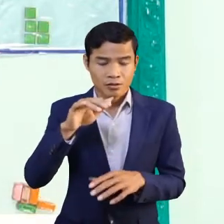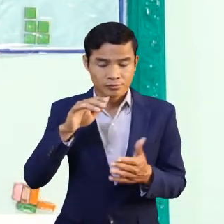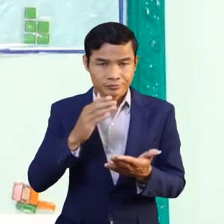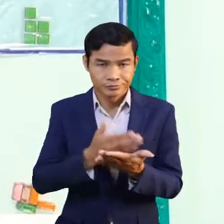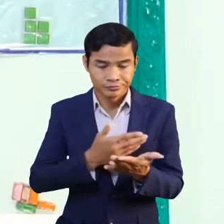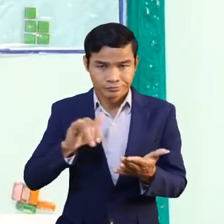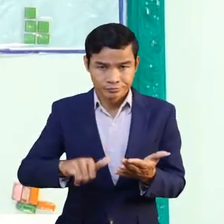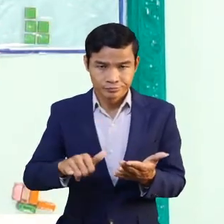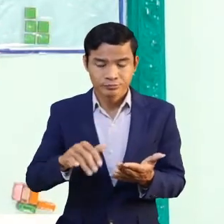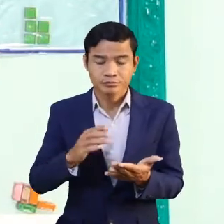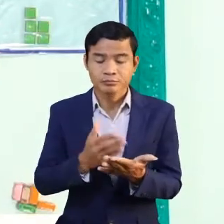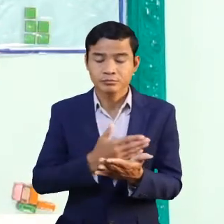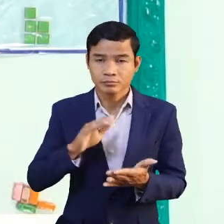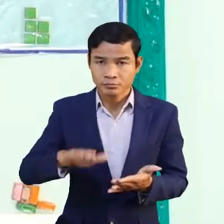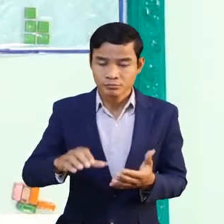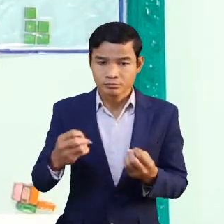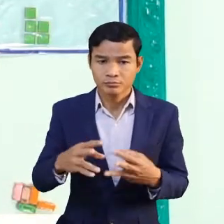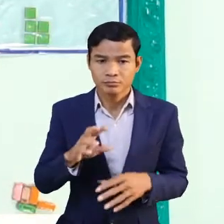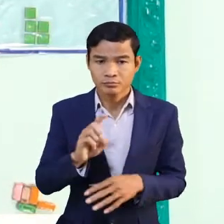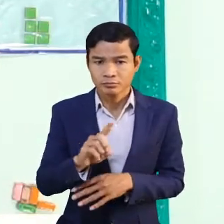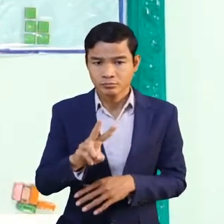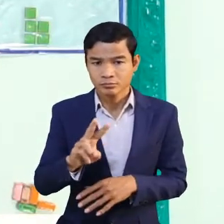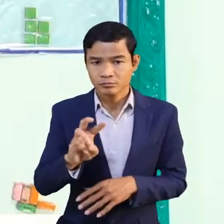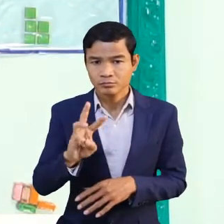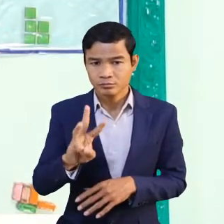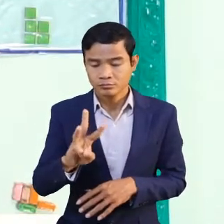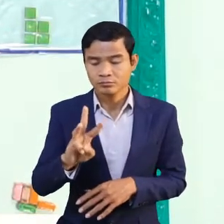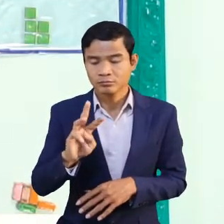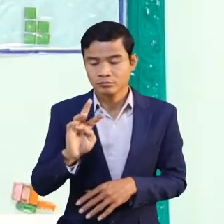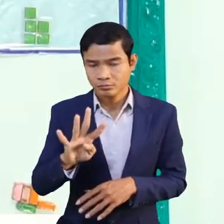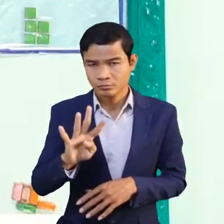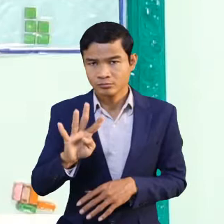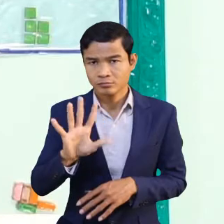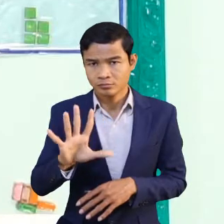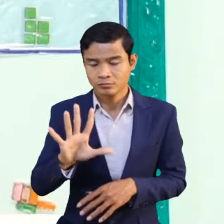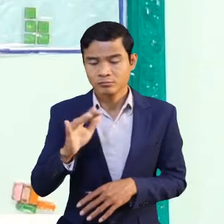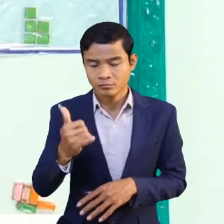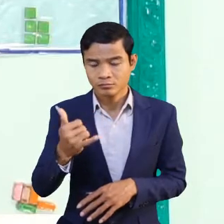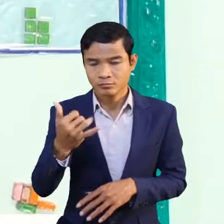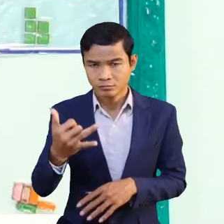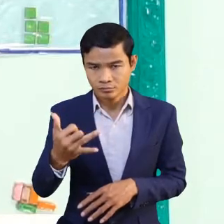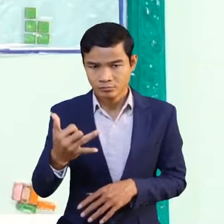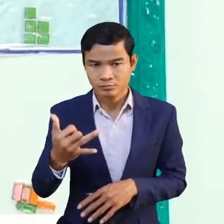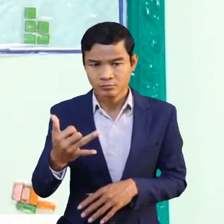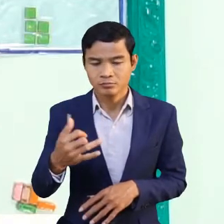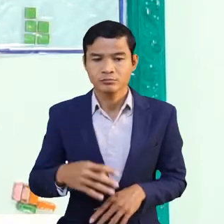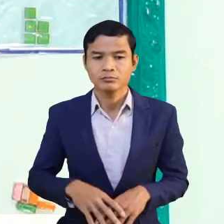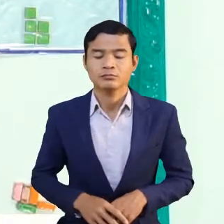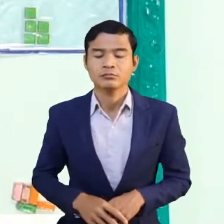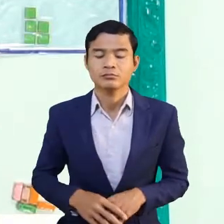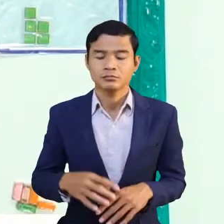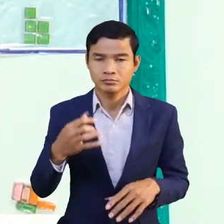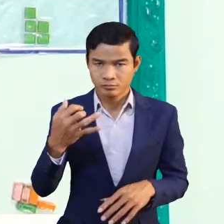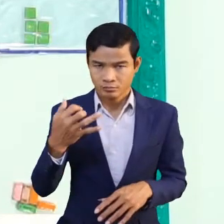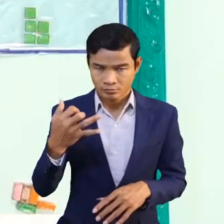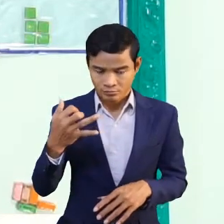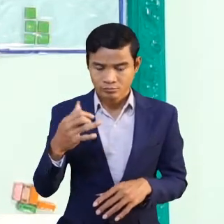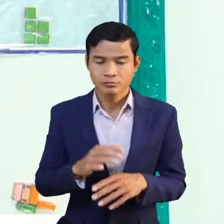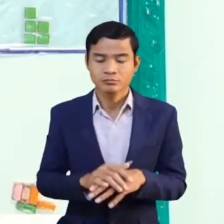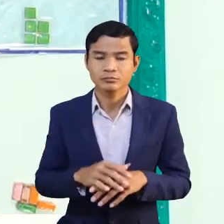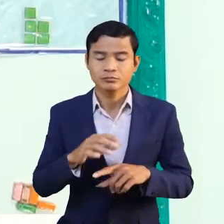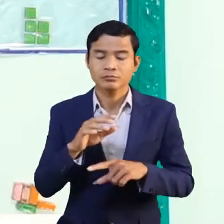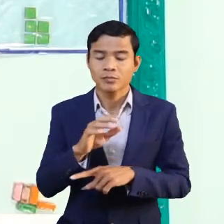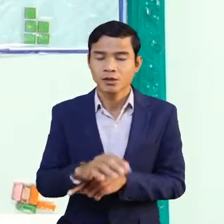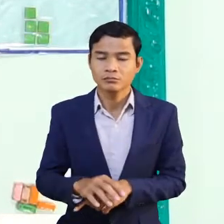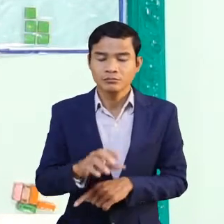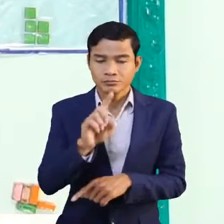លសាលត្រឹមពណ៌ខៀវនេះណា1 2 3 4 5 6 5 7ចានៅសា